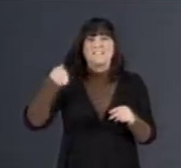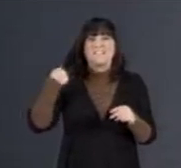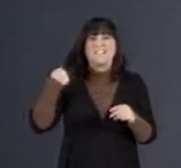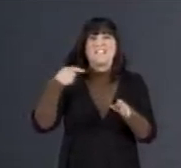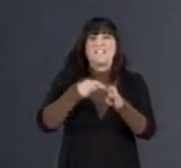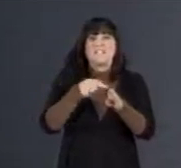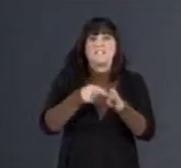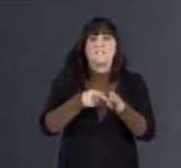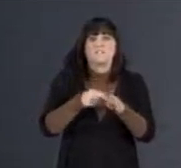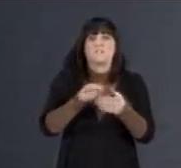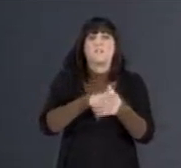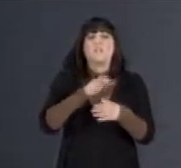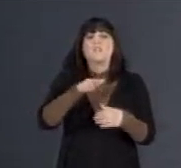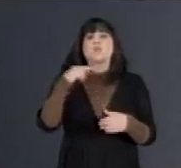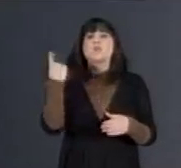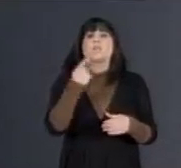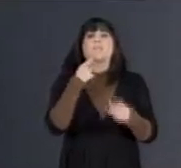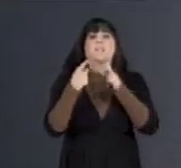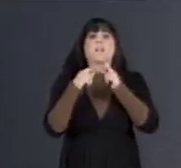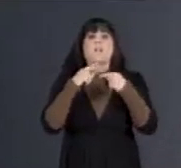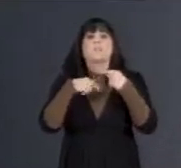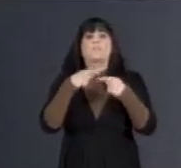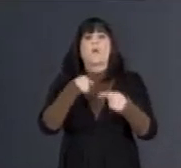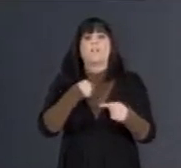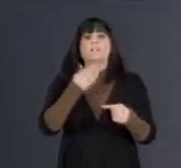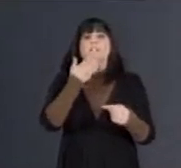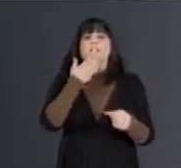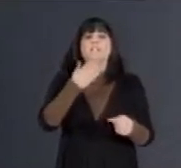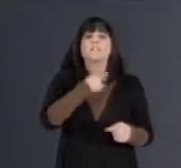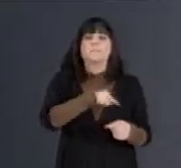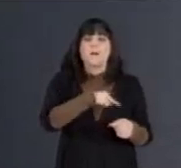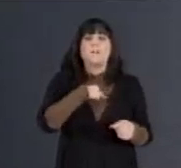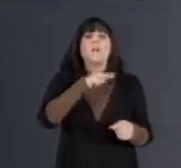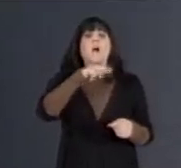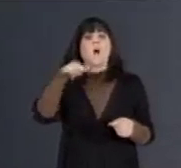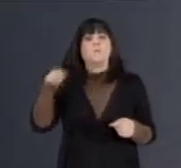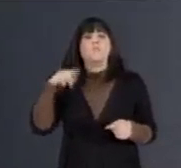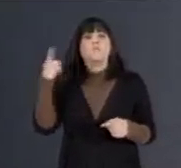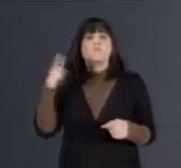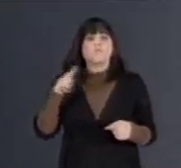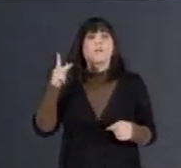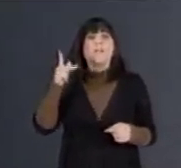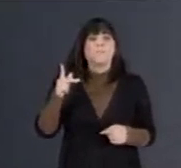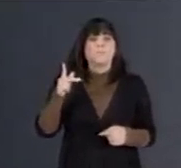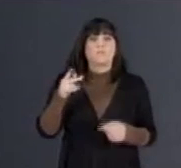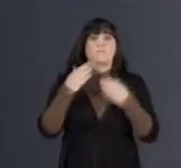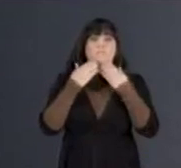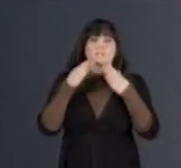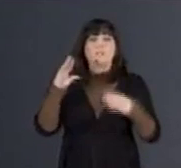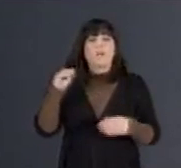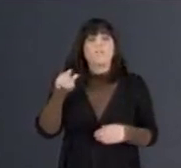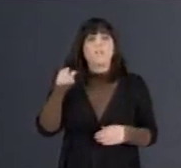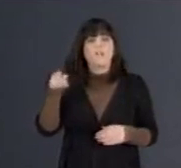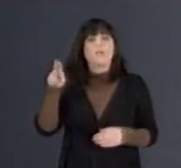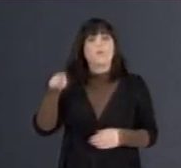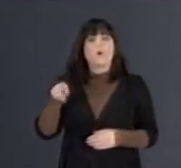xlif lili ma jisemmux malta. Nini għraċsa l-Malta l-lawdeċ u add-dies bi uħduk amuna. Għraċaħu. U jini rin għraċsja l-Ileksu